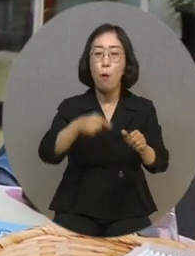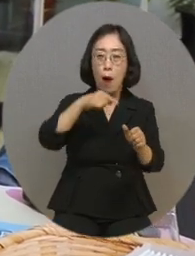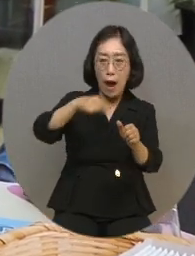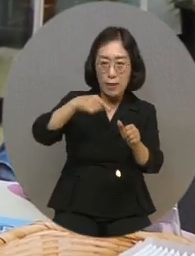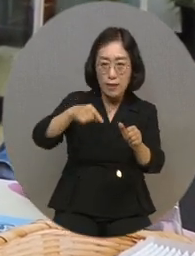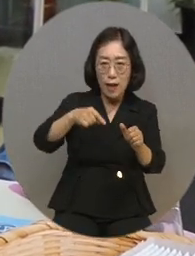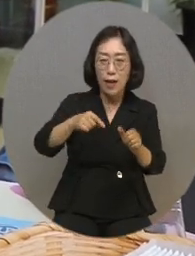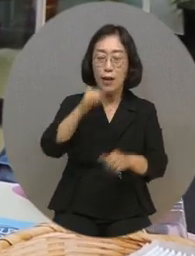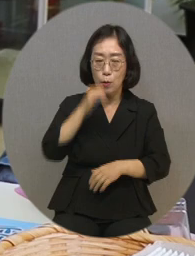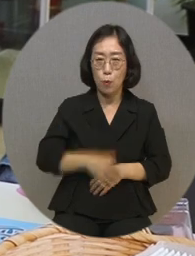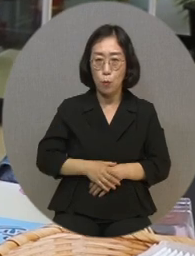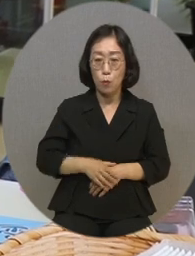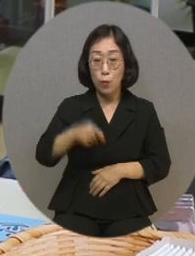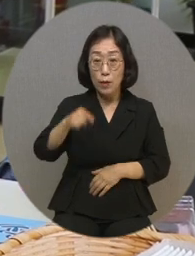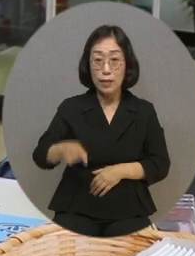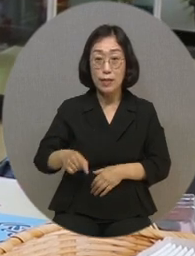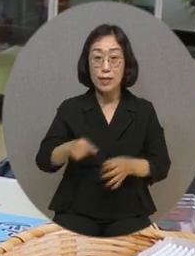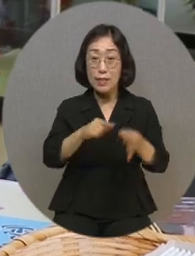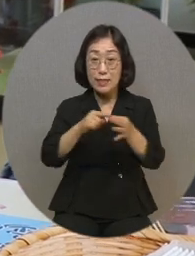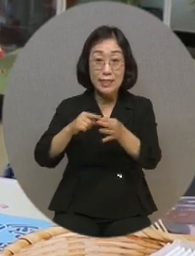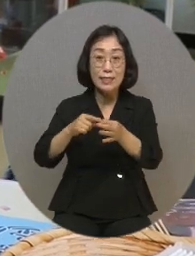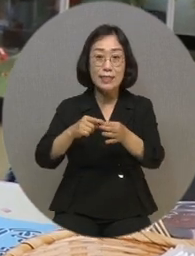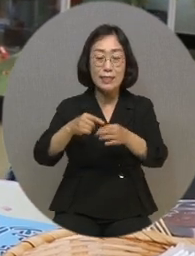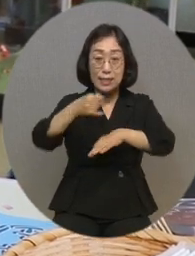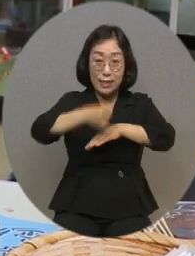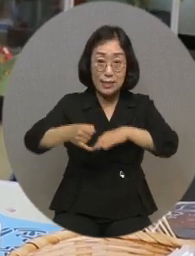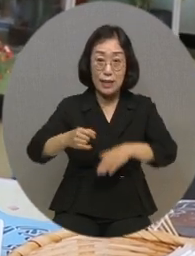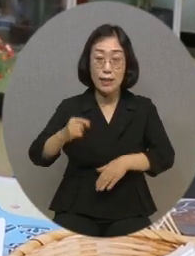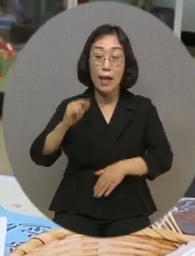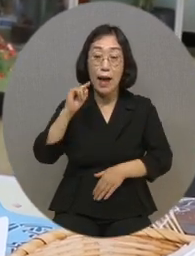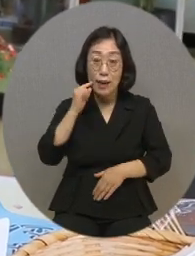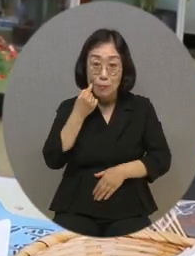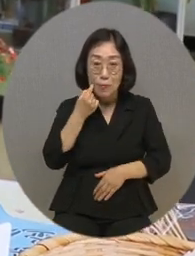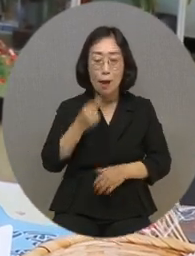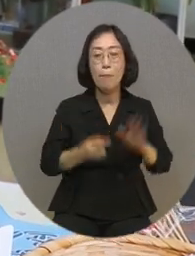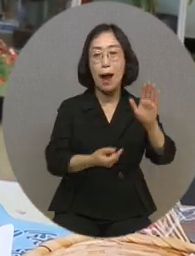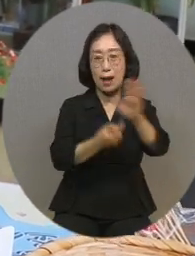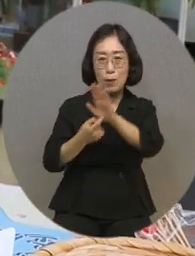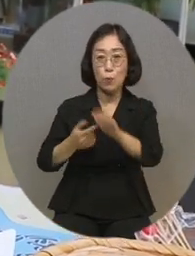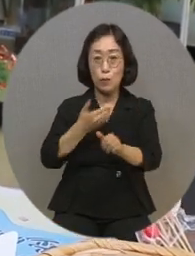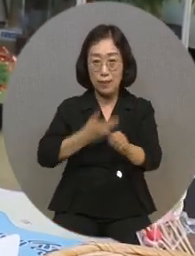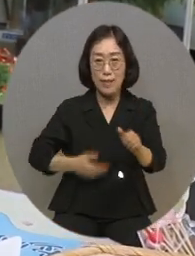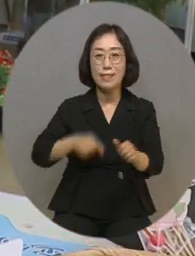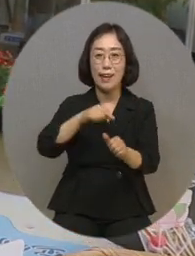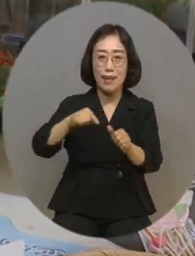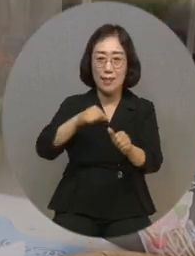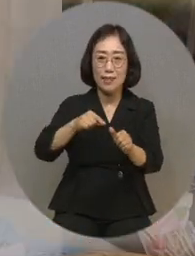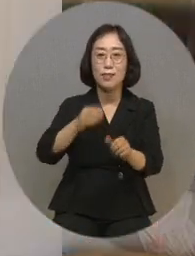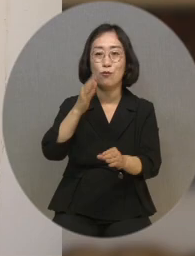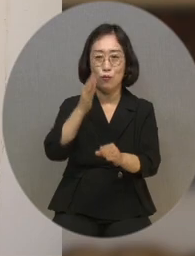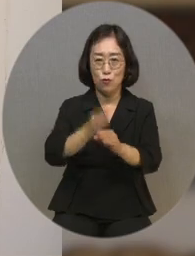하시며 캘리그라피의 매력을 알리고 제자를 양성 중이시라고 합니다.